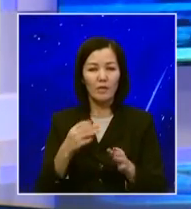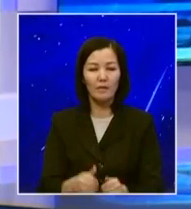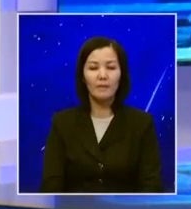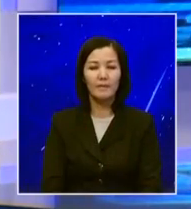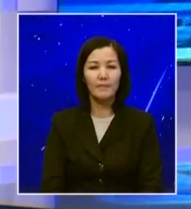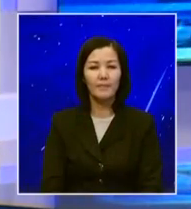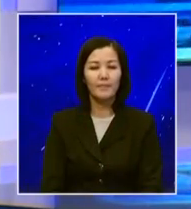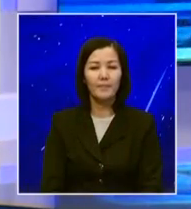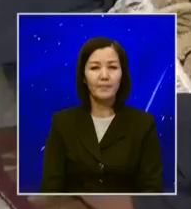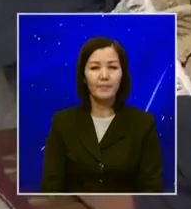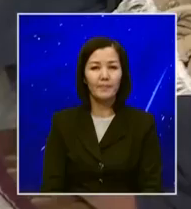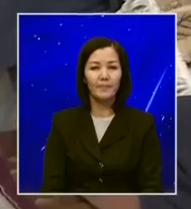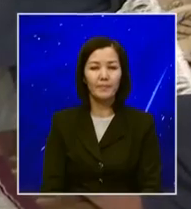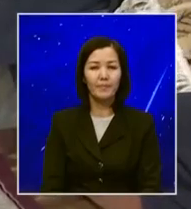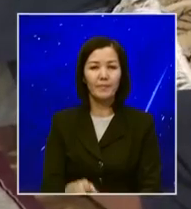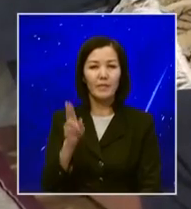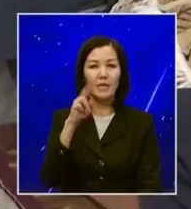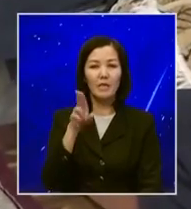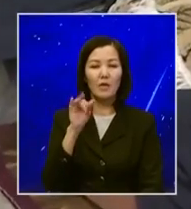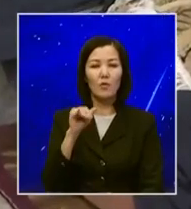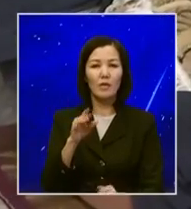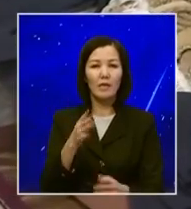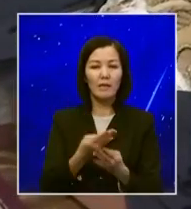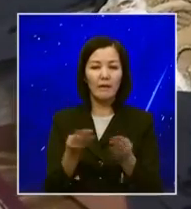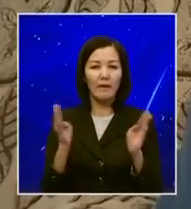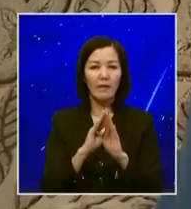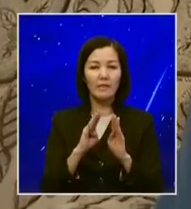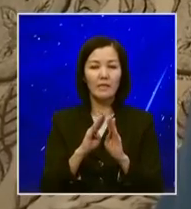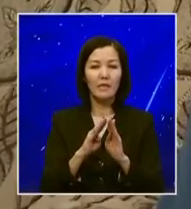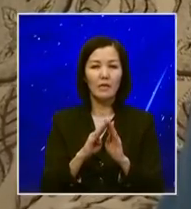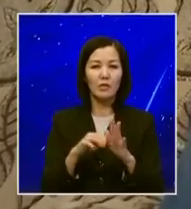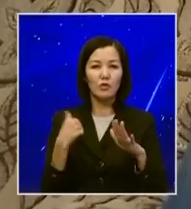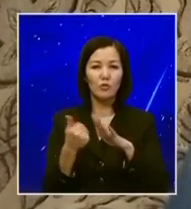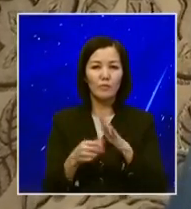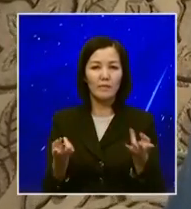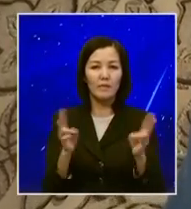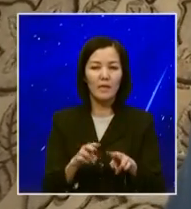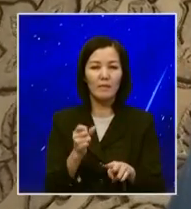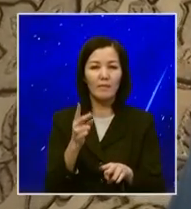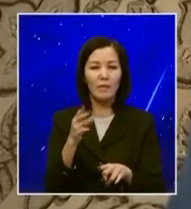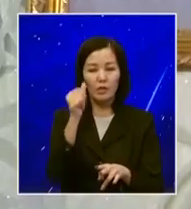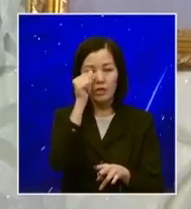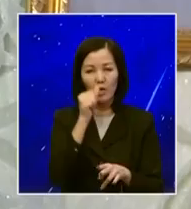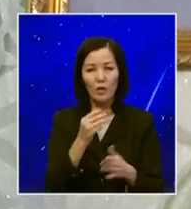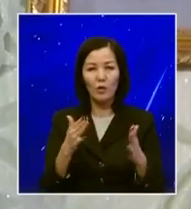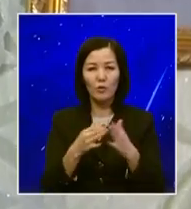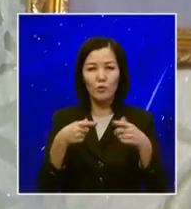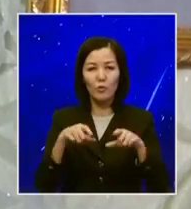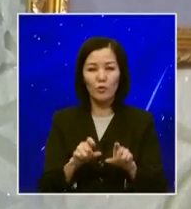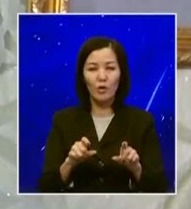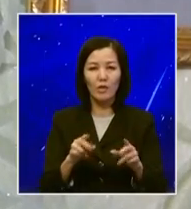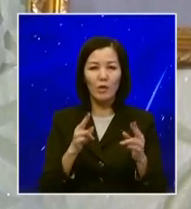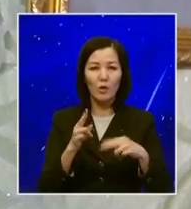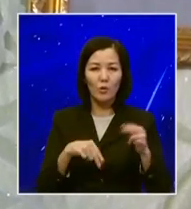бөлінген. Дәулен Төлеубаев карантин салдарына жұмысынан айырылған жандардың бірі. Бірнеше ай үйде бос отырған ол өзінің құрылыс бригадасын